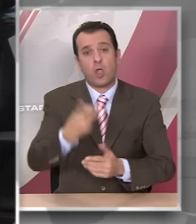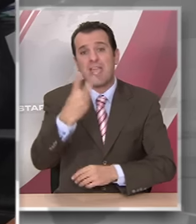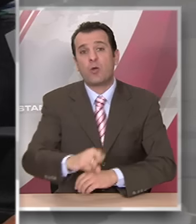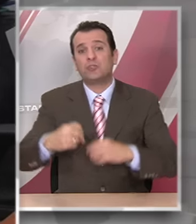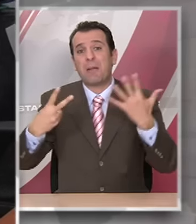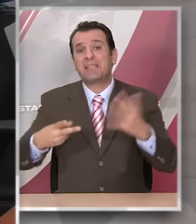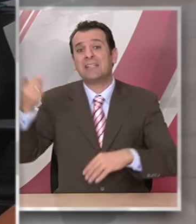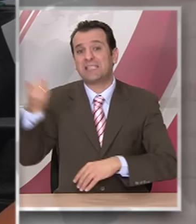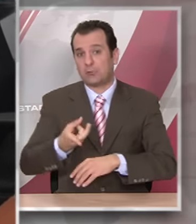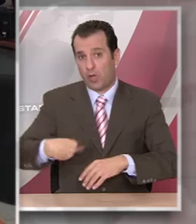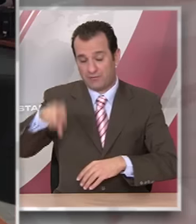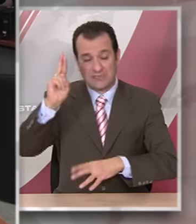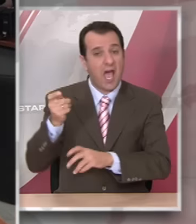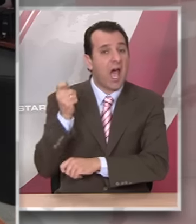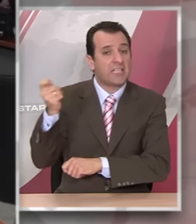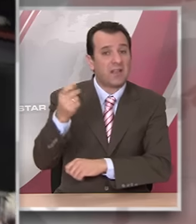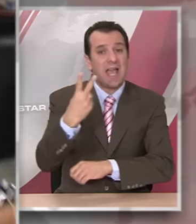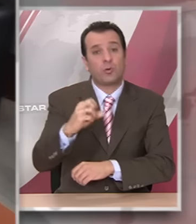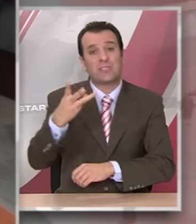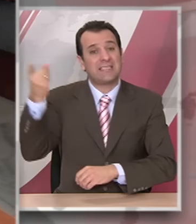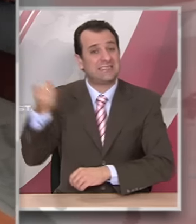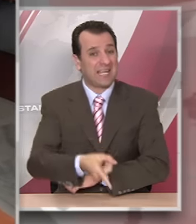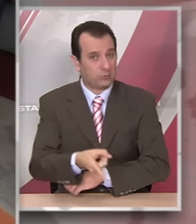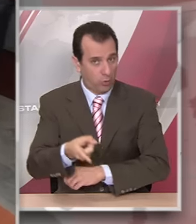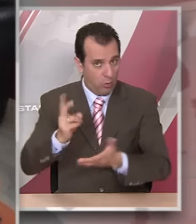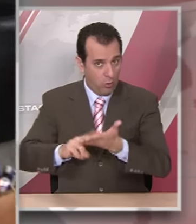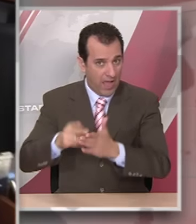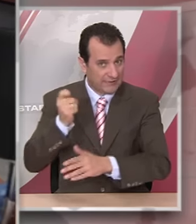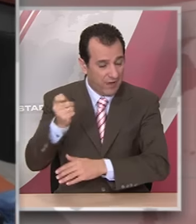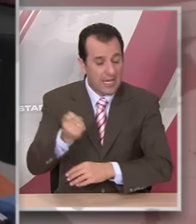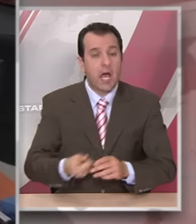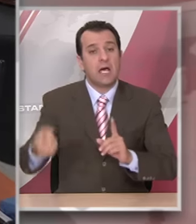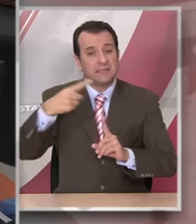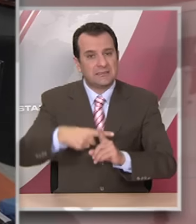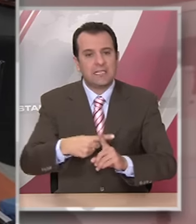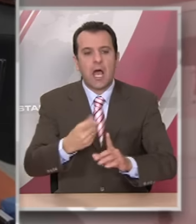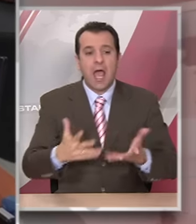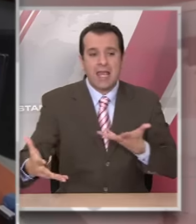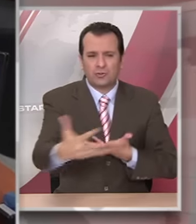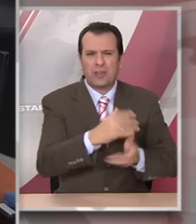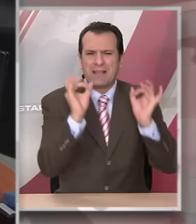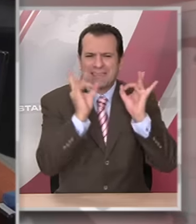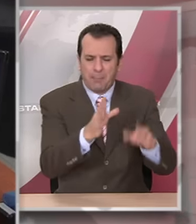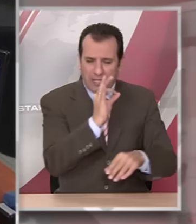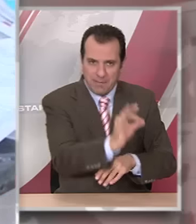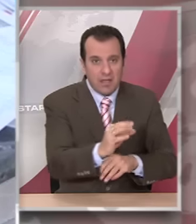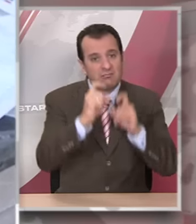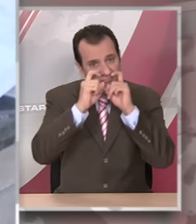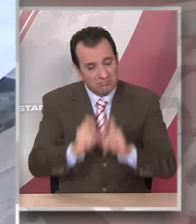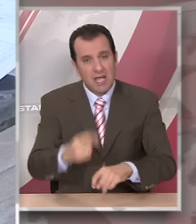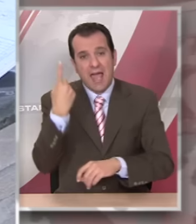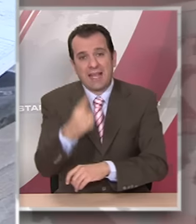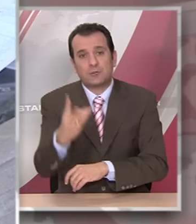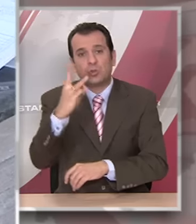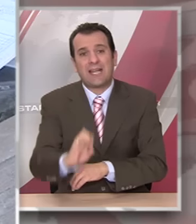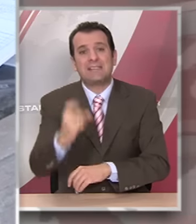27%, ασφαλιστικές εισφορές 23% και όπως είπες και εσύ, ακόμα και αν έχουν μηδενικό εισόδημα 131